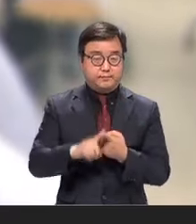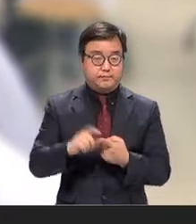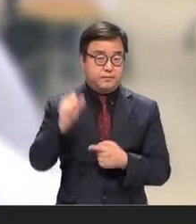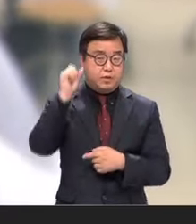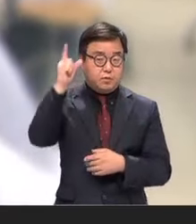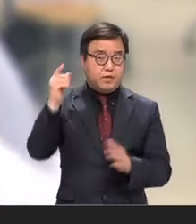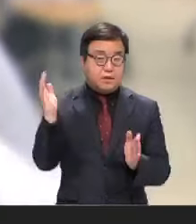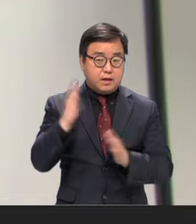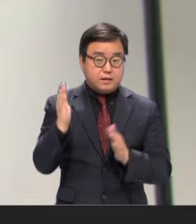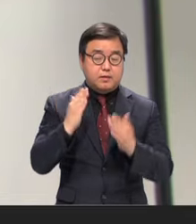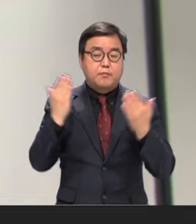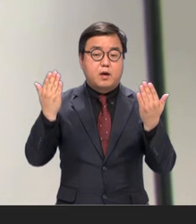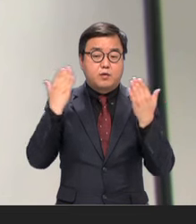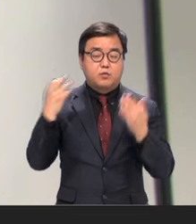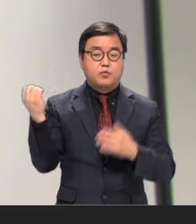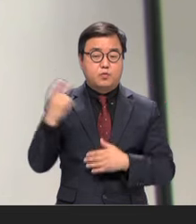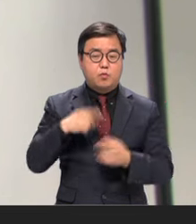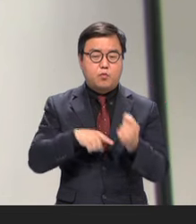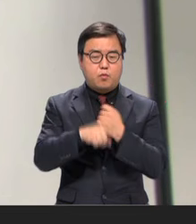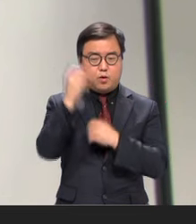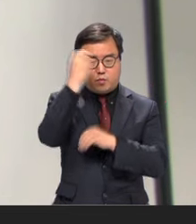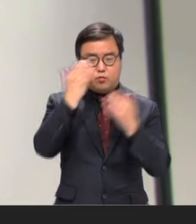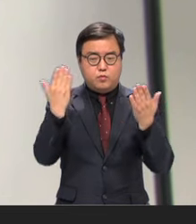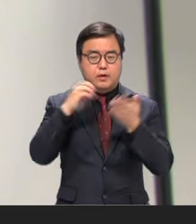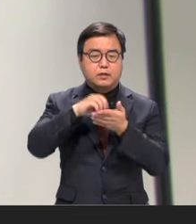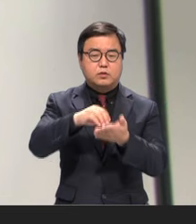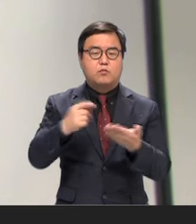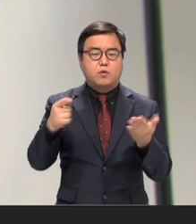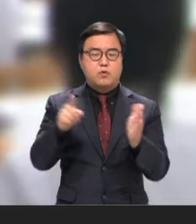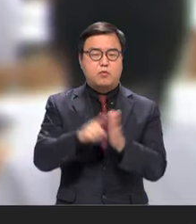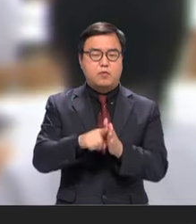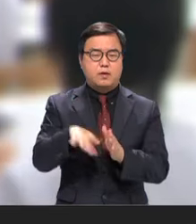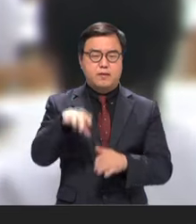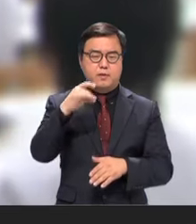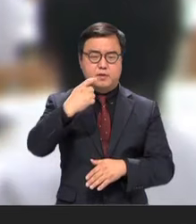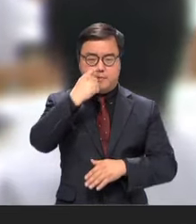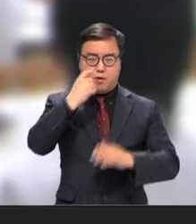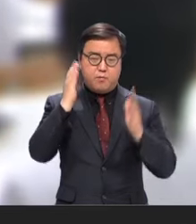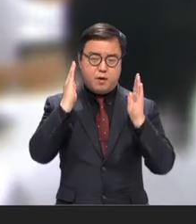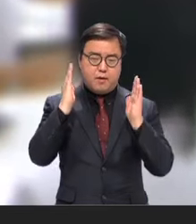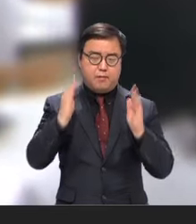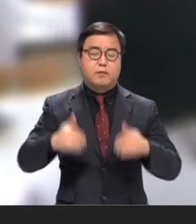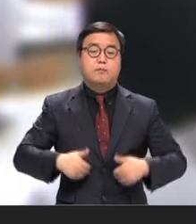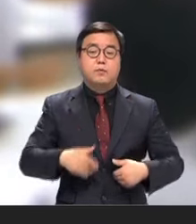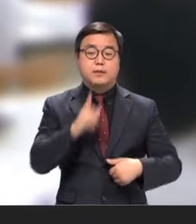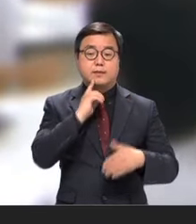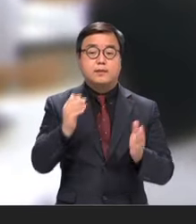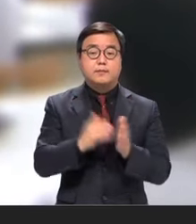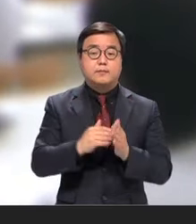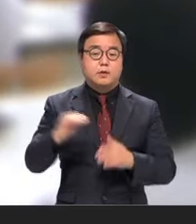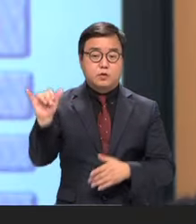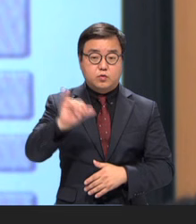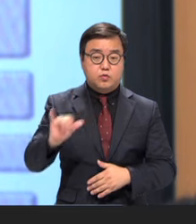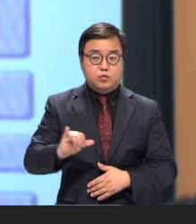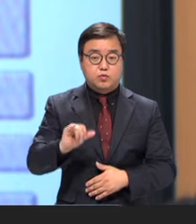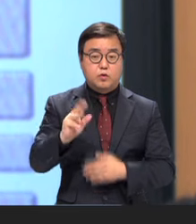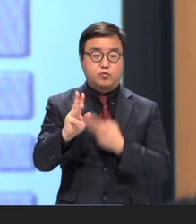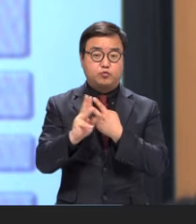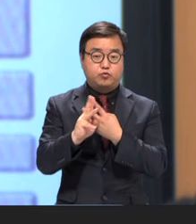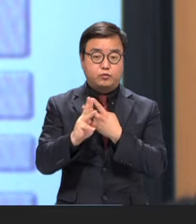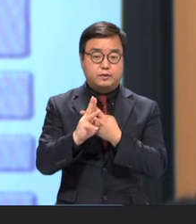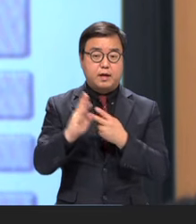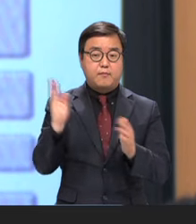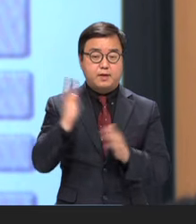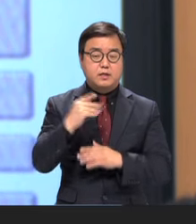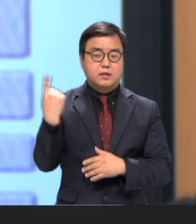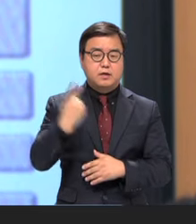진학하려면 사교육과 선행학습을 할 수밖에 없단 얘기입니다 실제로 전국의 중학교 3학년 학생 1800여